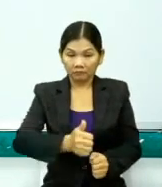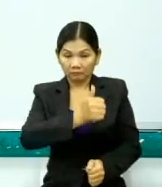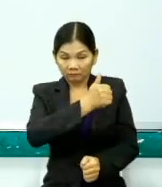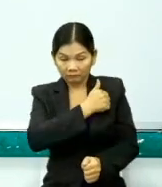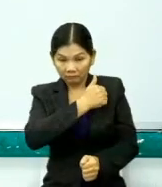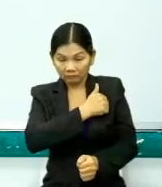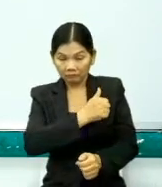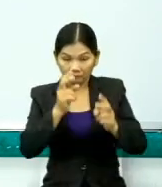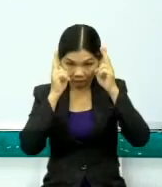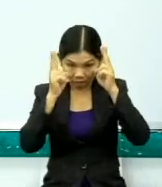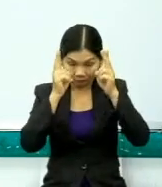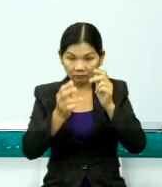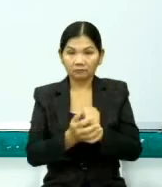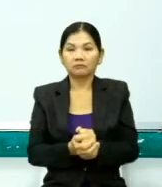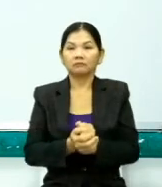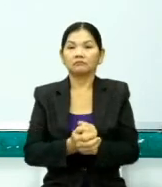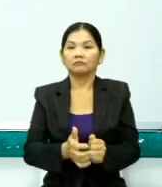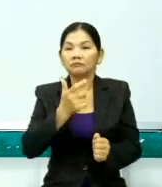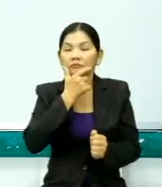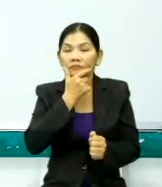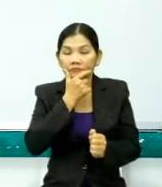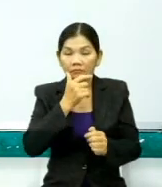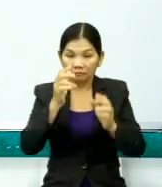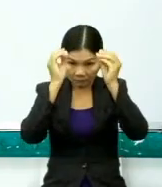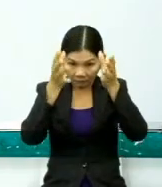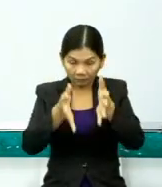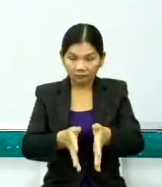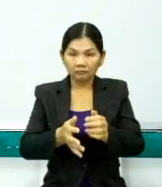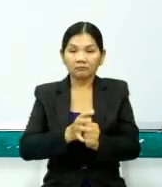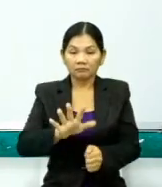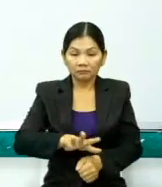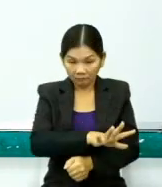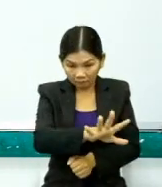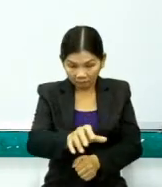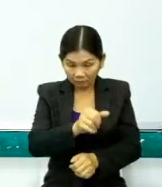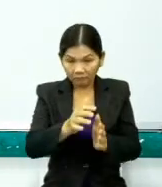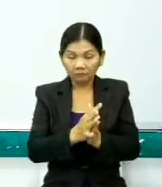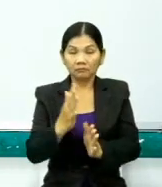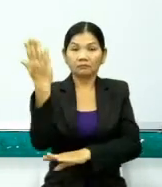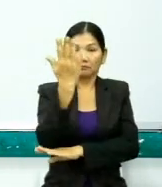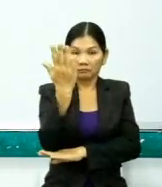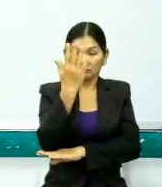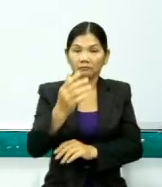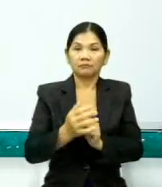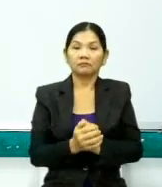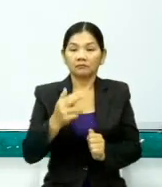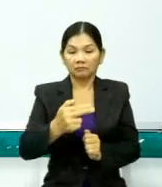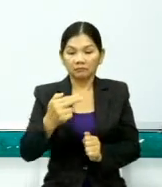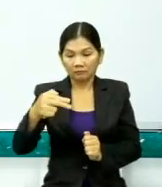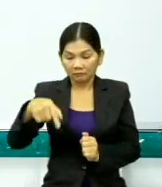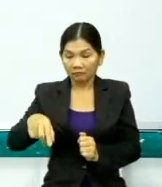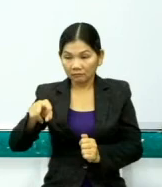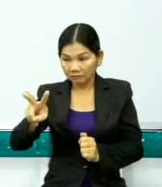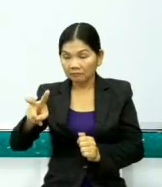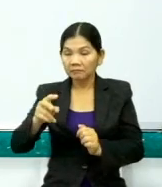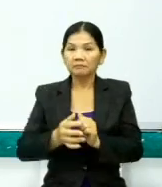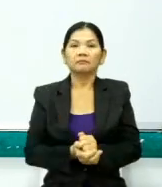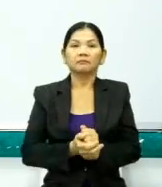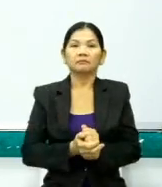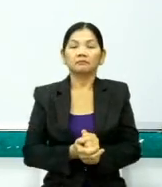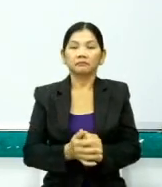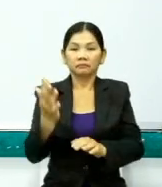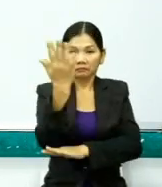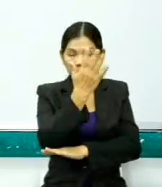xuống ốc rộng dụ chân nâng cây lạc rút khám bờ đìa chả hay nâng nơi lê gần chợ tự có bí tụ